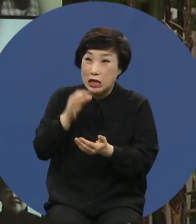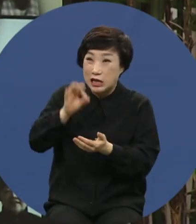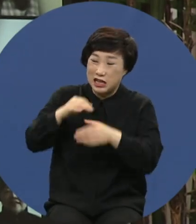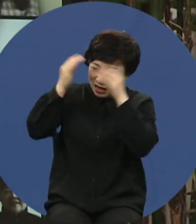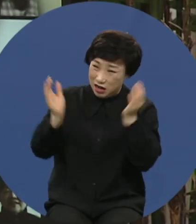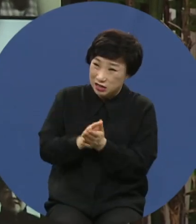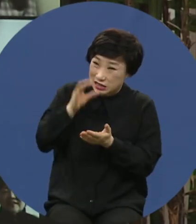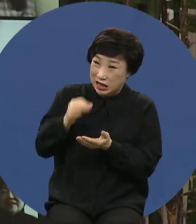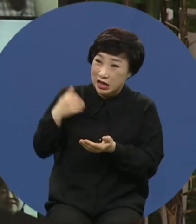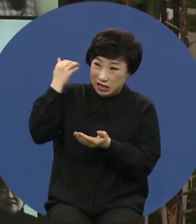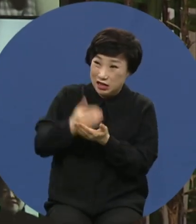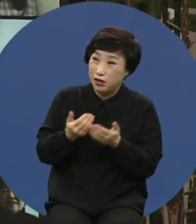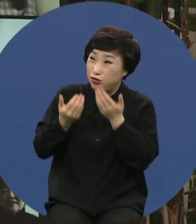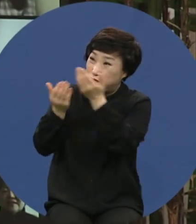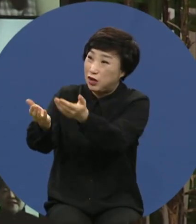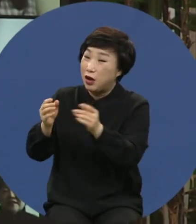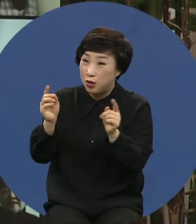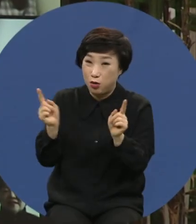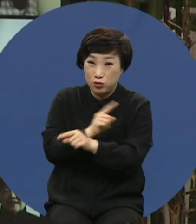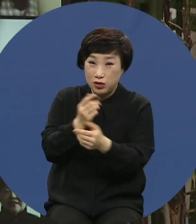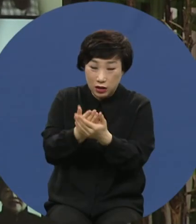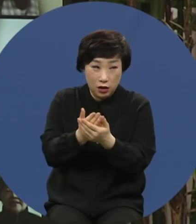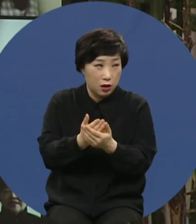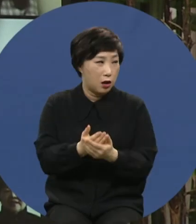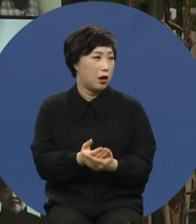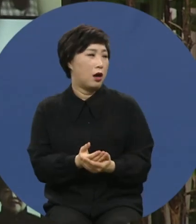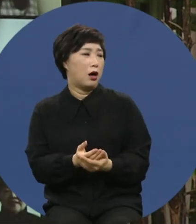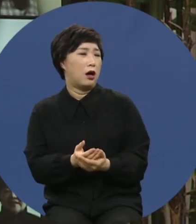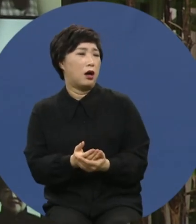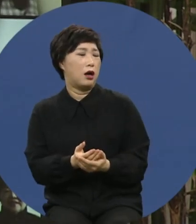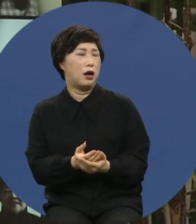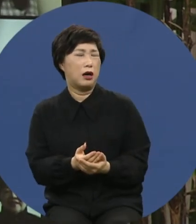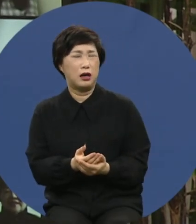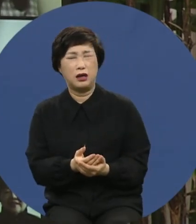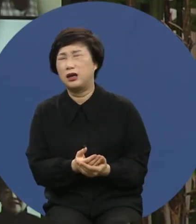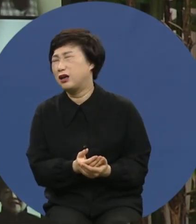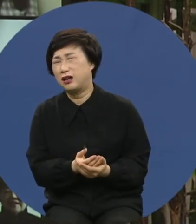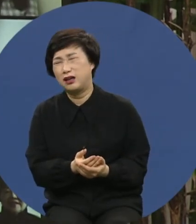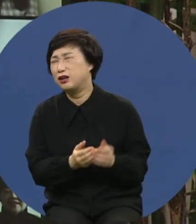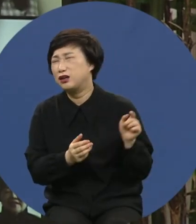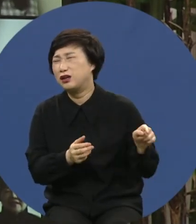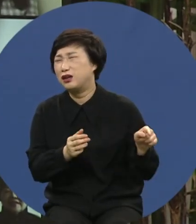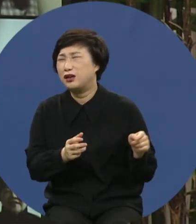테니 고쳐달라고 그래서 주여 저를 불쌍히 여기소서.